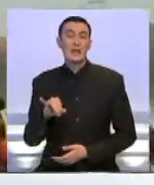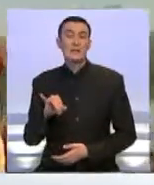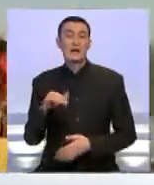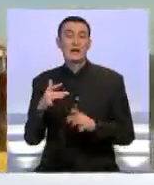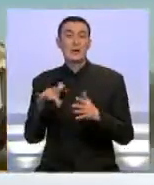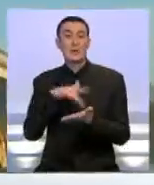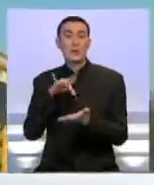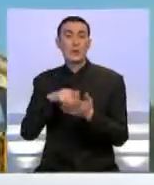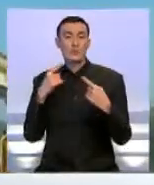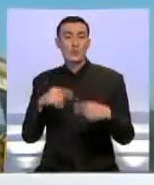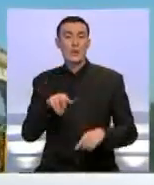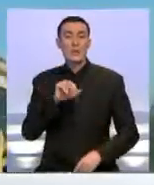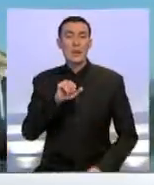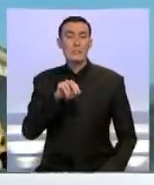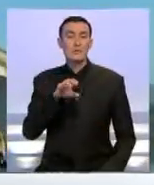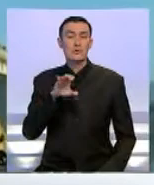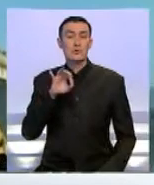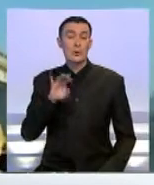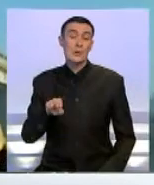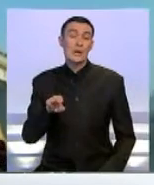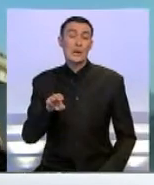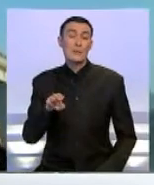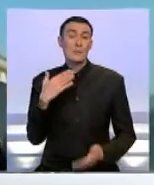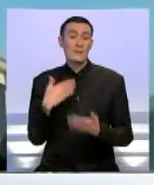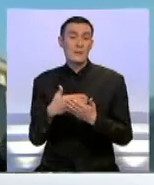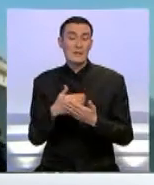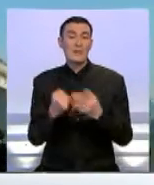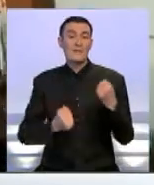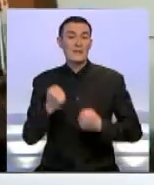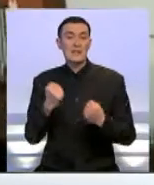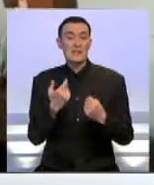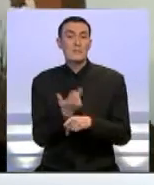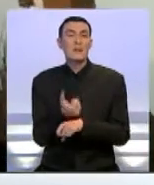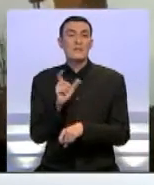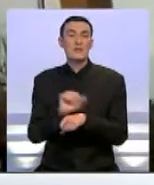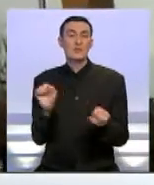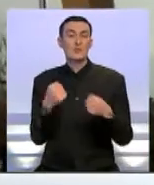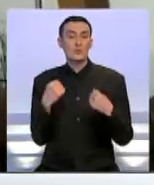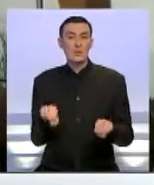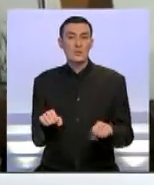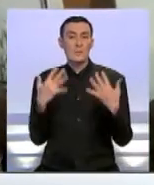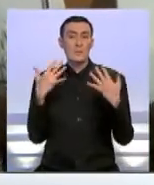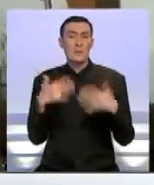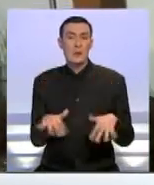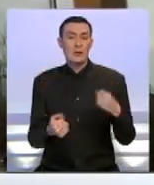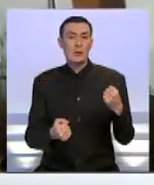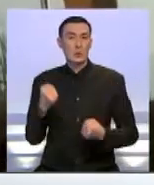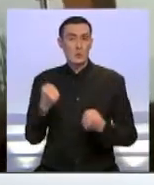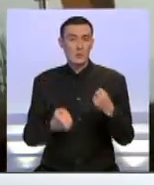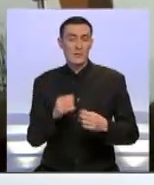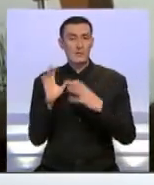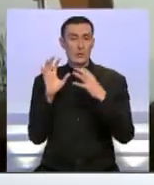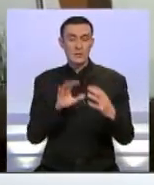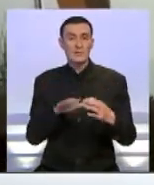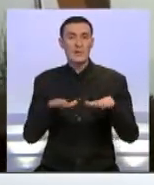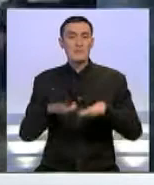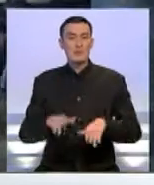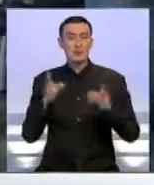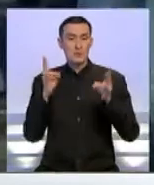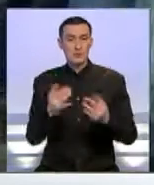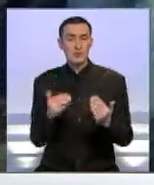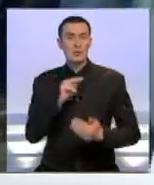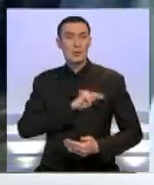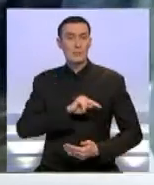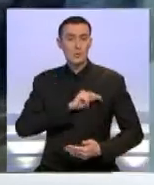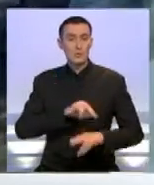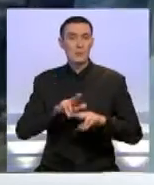Савай-Мадхопур в населенный пункт Лалсот. По предварительным данным, водитель превысил скорость и потерял контроль над управлением. На месте ЧП